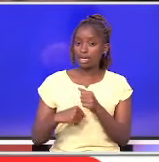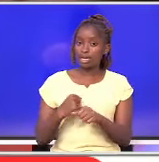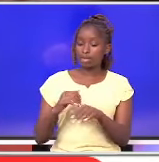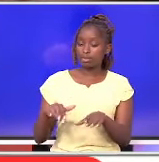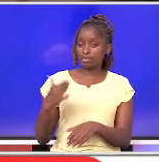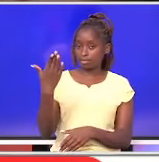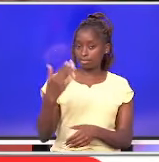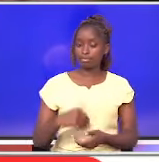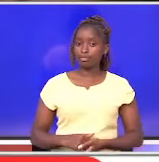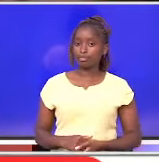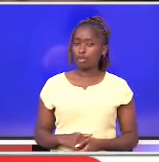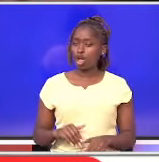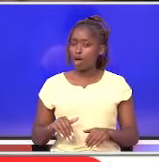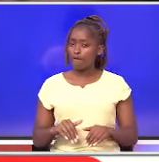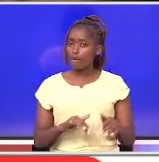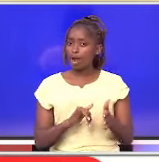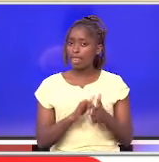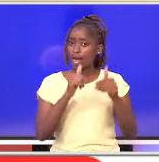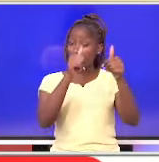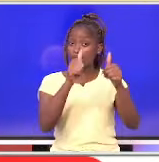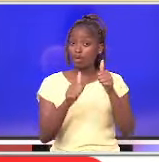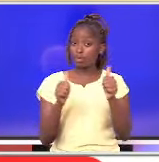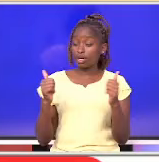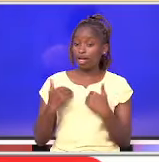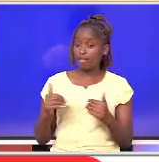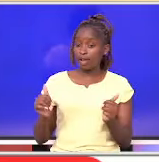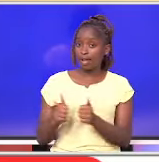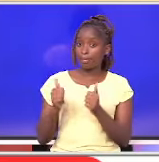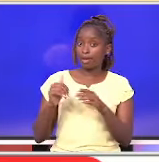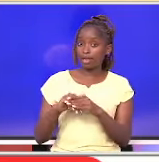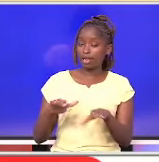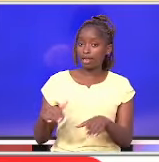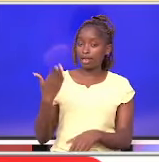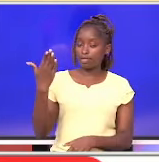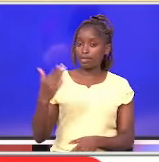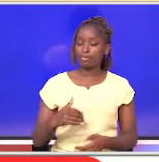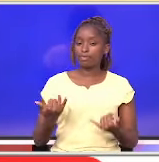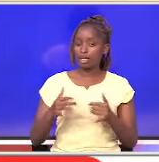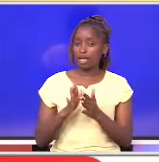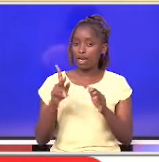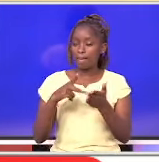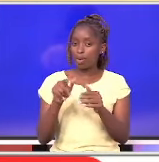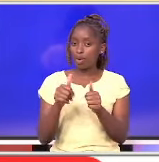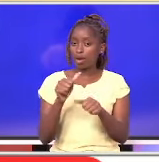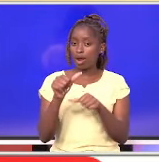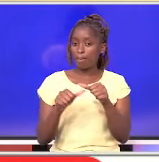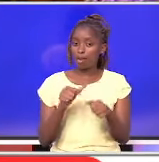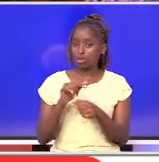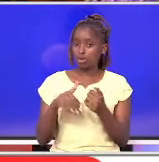Kufuatilia hiyo advance, wewe ulifanya nini? Nilipa pesa. Ulilipia nani? County government